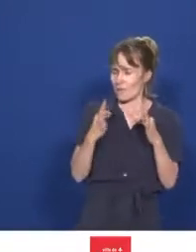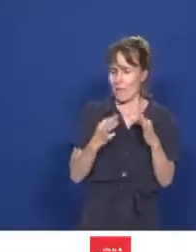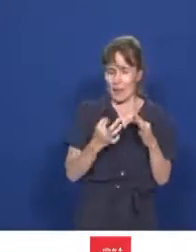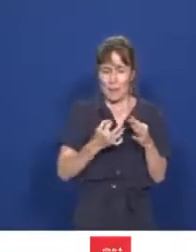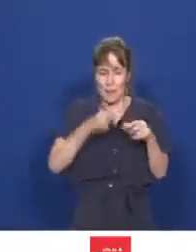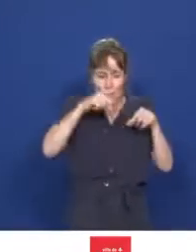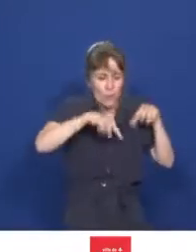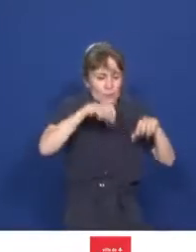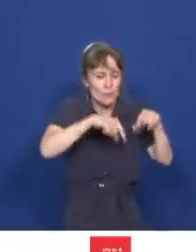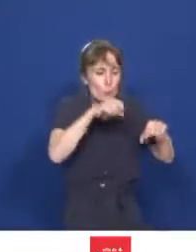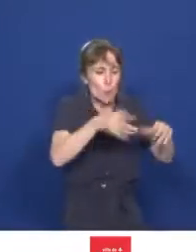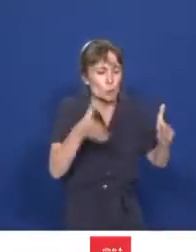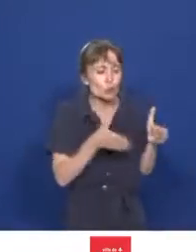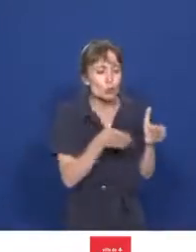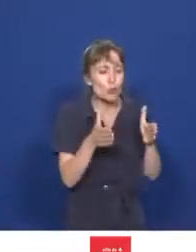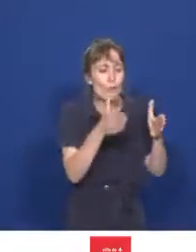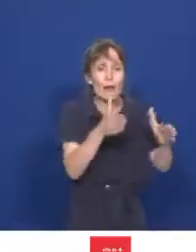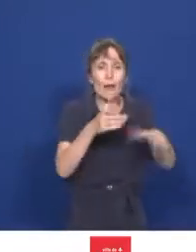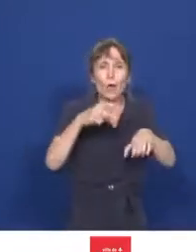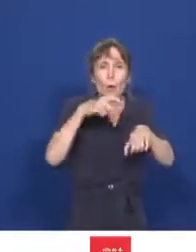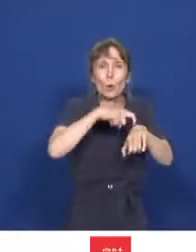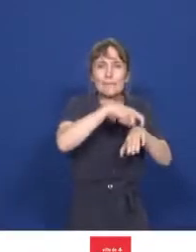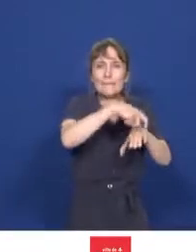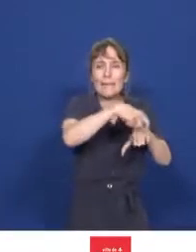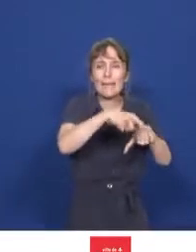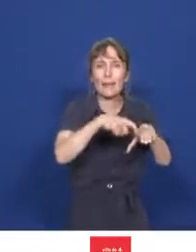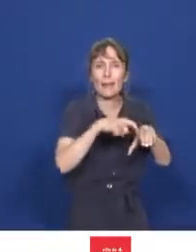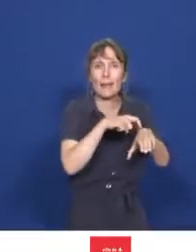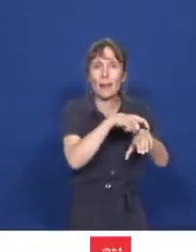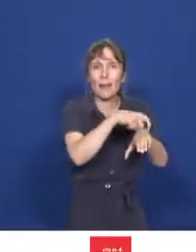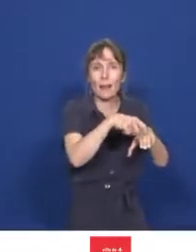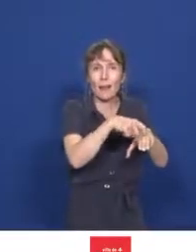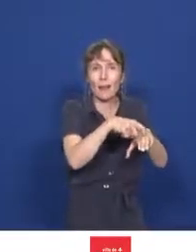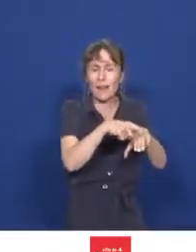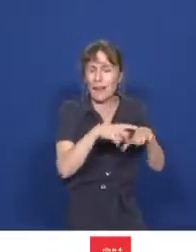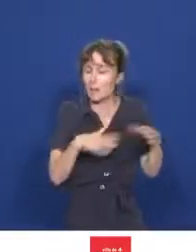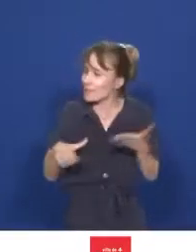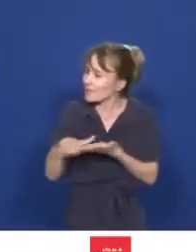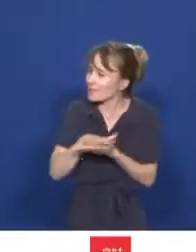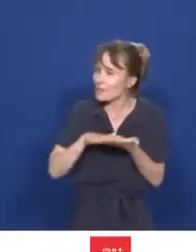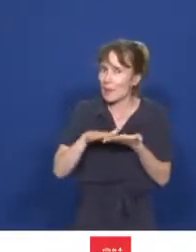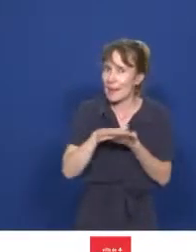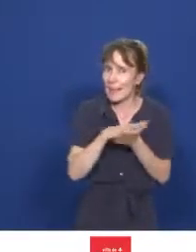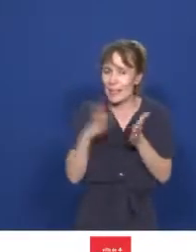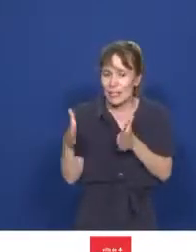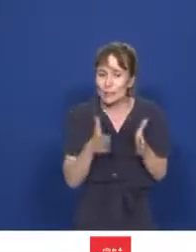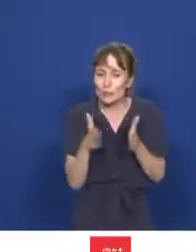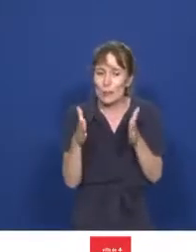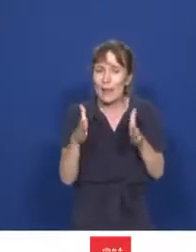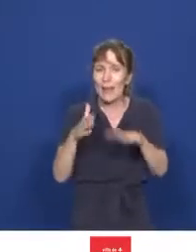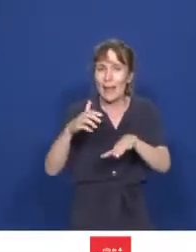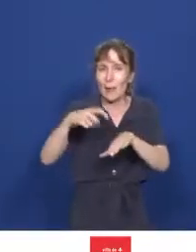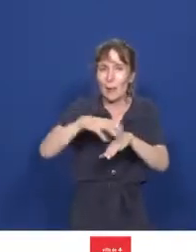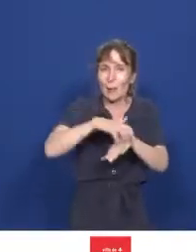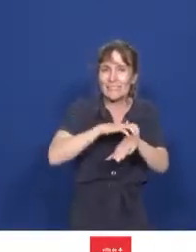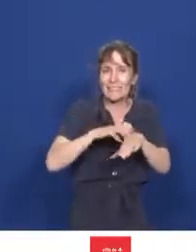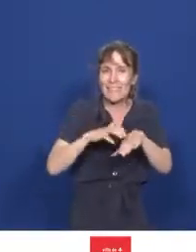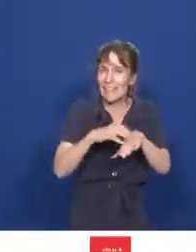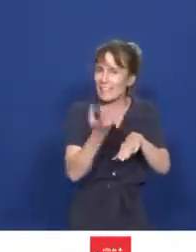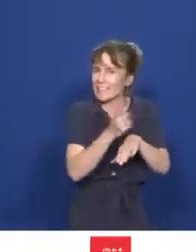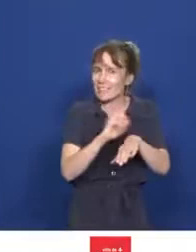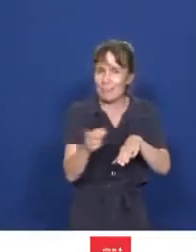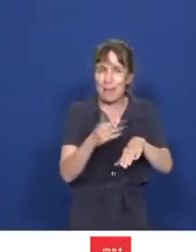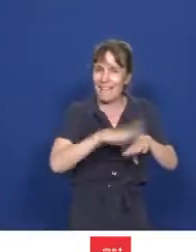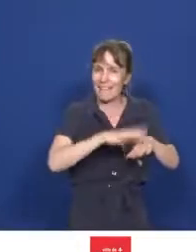suis désolé, mais ce n'est pas dans le quartier des Bois Blancs, le chemin des Coccinelles, c'est dans le quartier du Faubourg de Béthune. Je